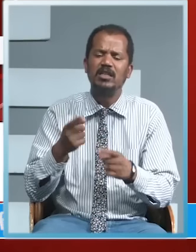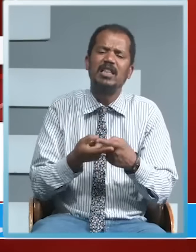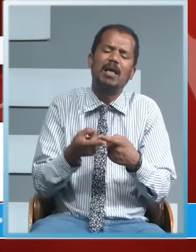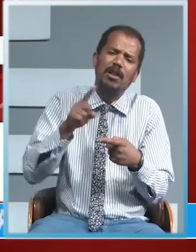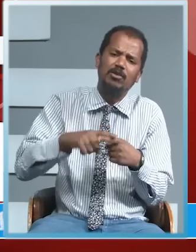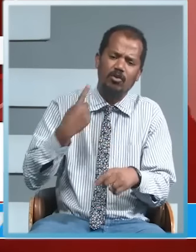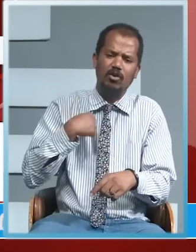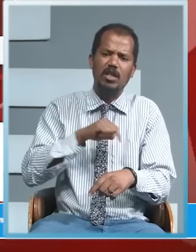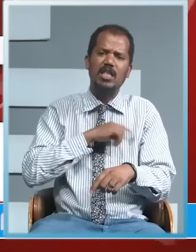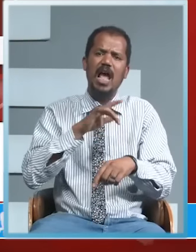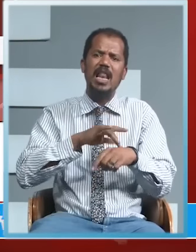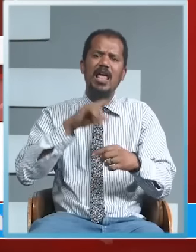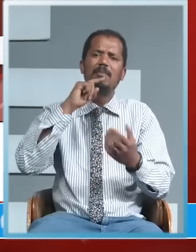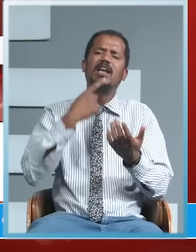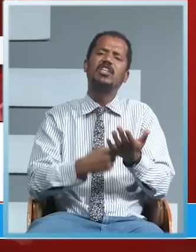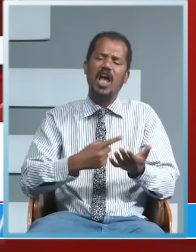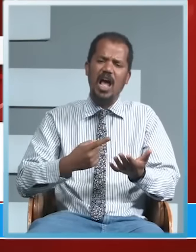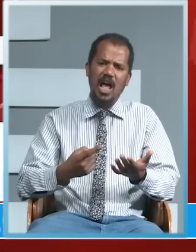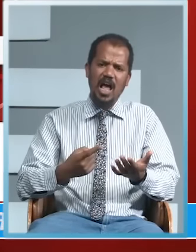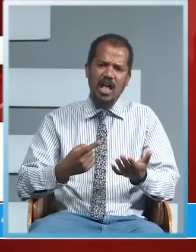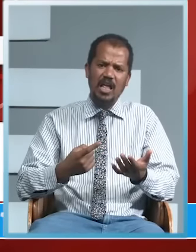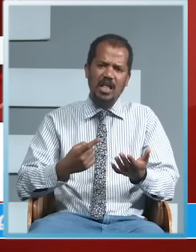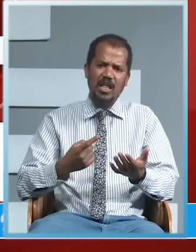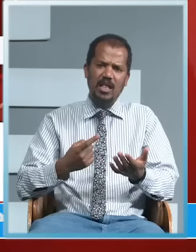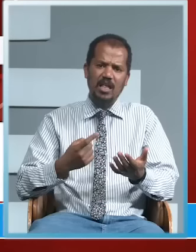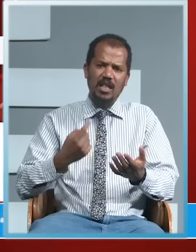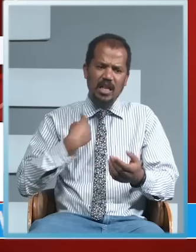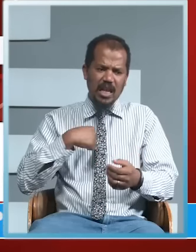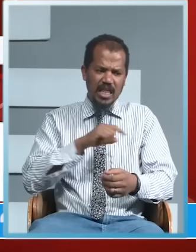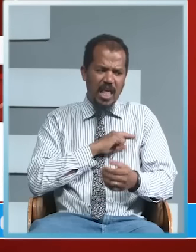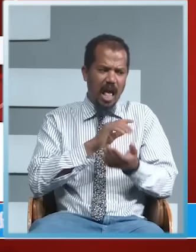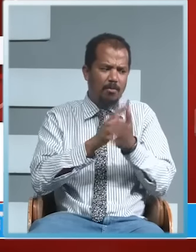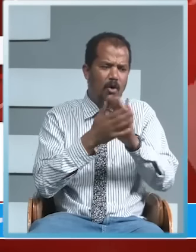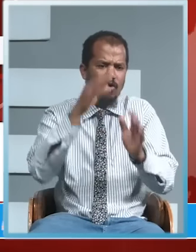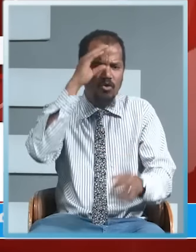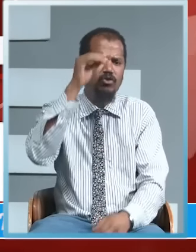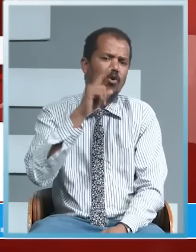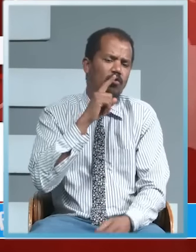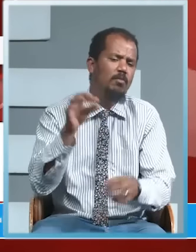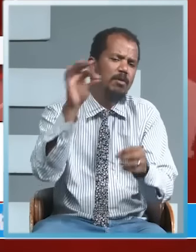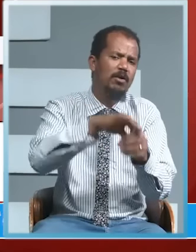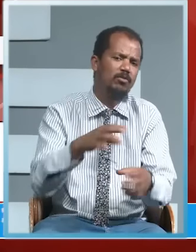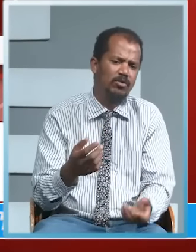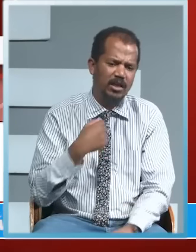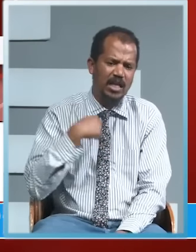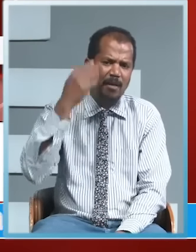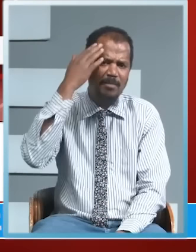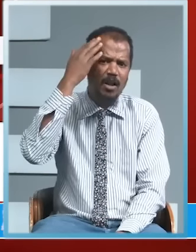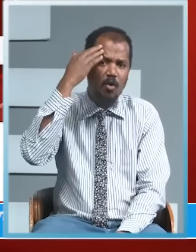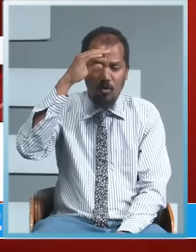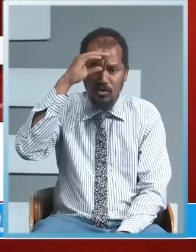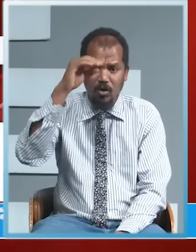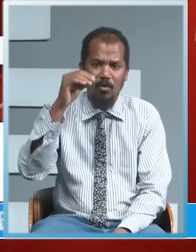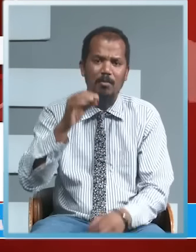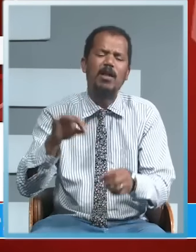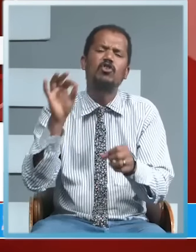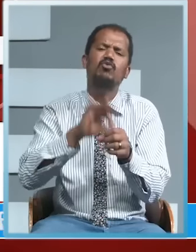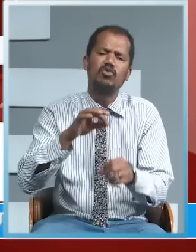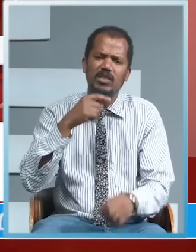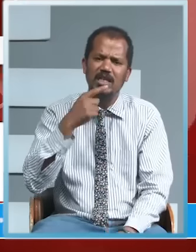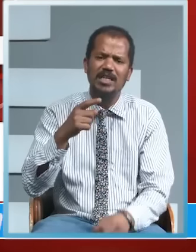ተማልሶ እኛ ላይ መረጃ የሚሰጥና ለእኛ ደህንነት የሚሆነው ሰው ነው የሚመደቡ። እኛ የምናውቀው ሰው